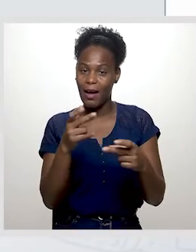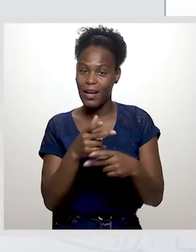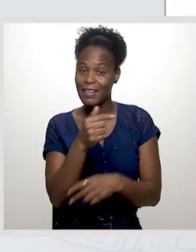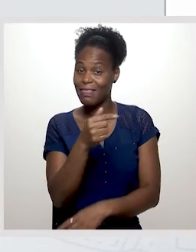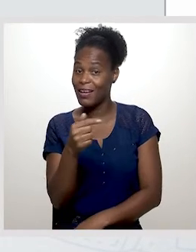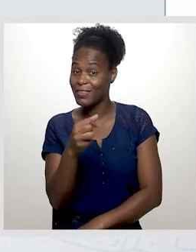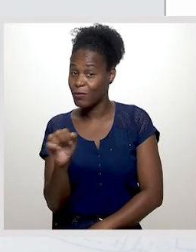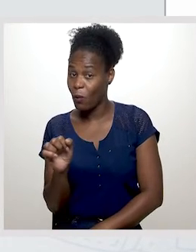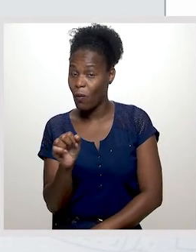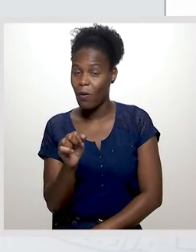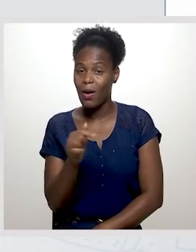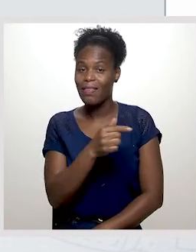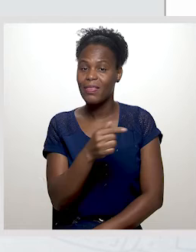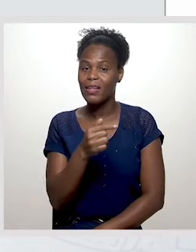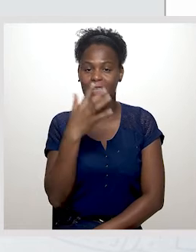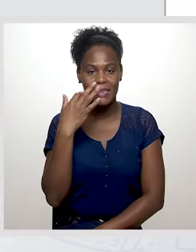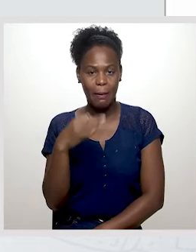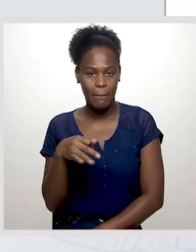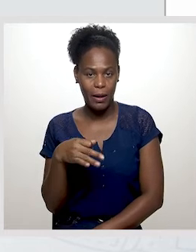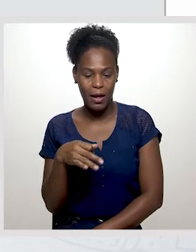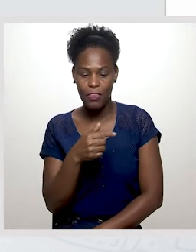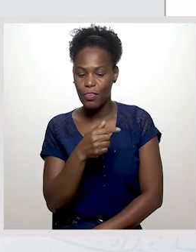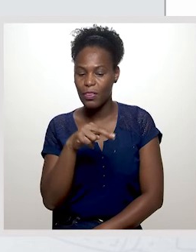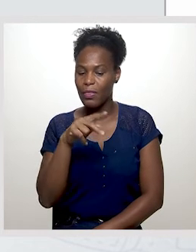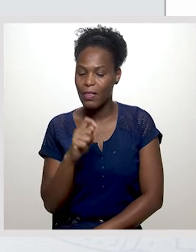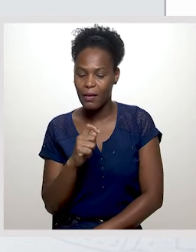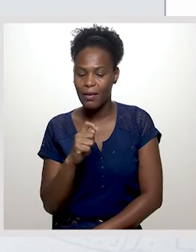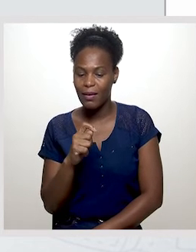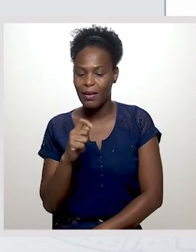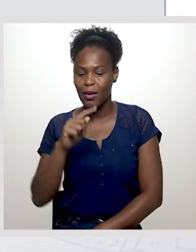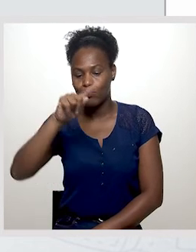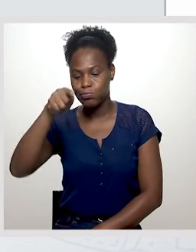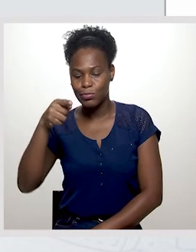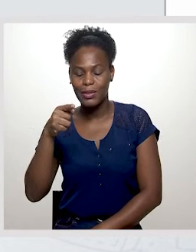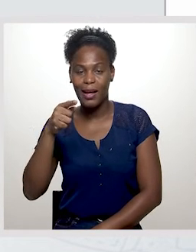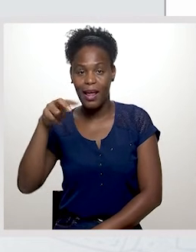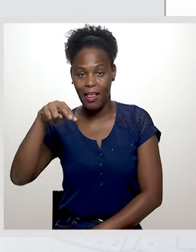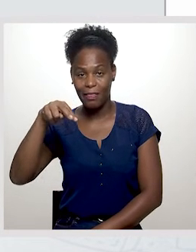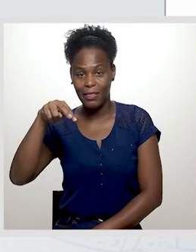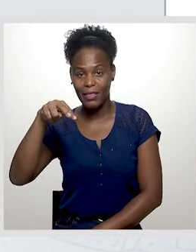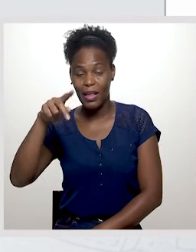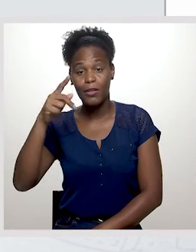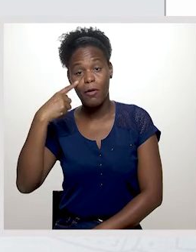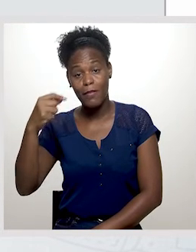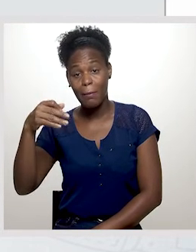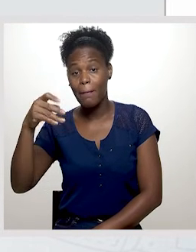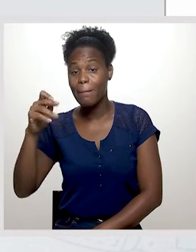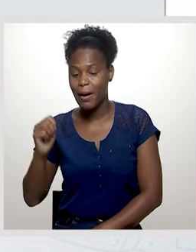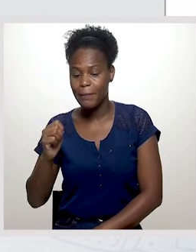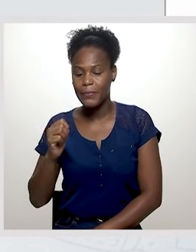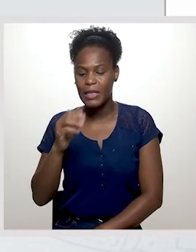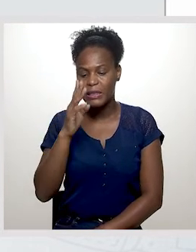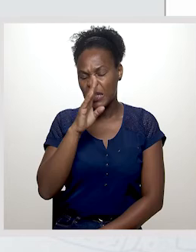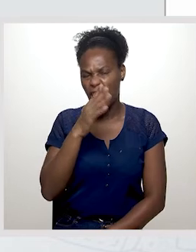négatives, négation simple. Ne, slash, un apostrophe, plus verbe, plus pas. Exemple, ce n'est